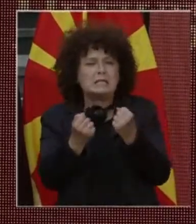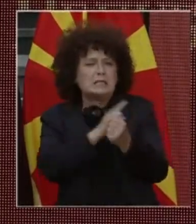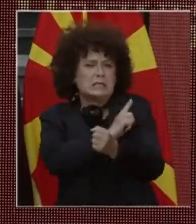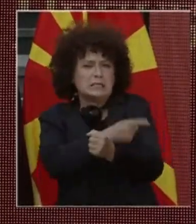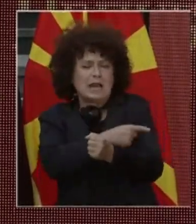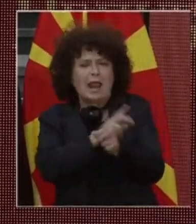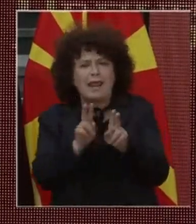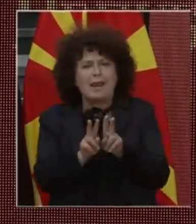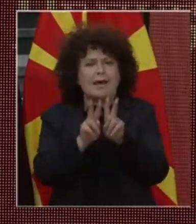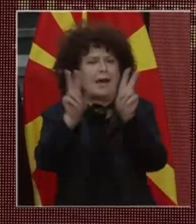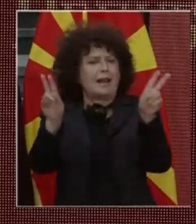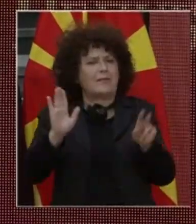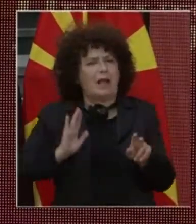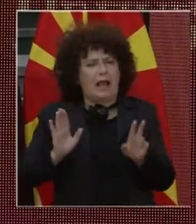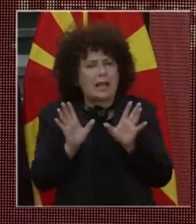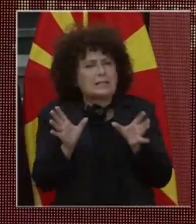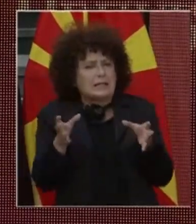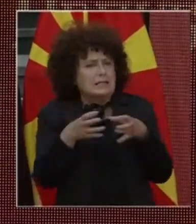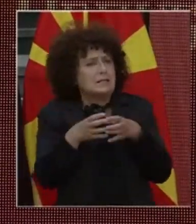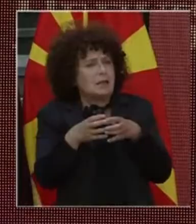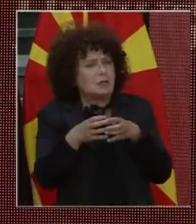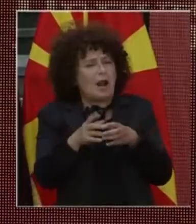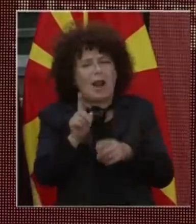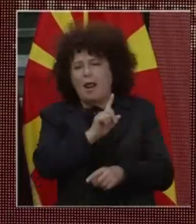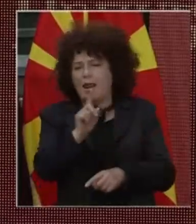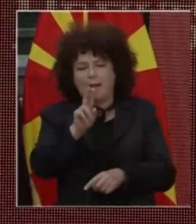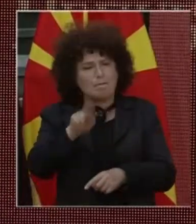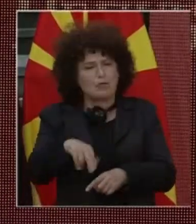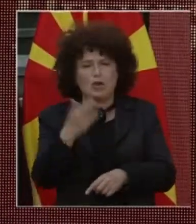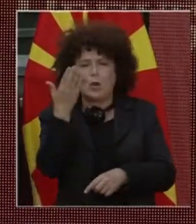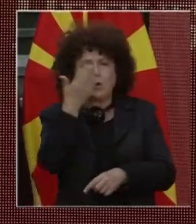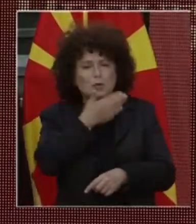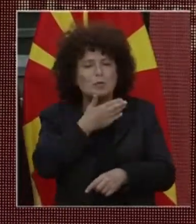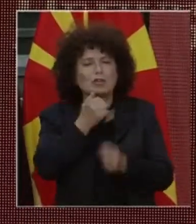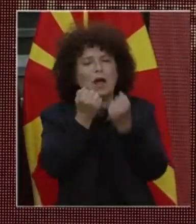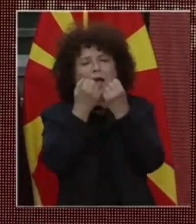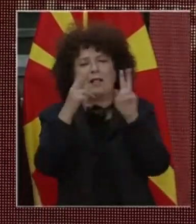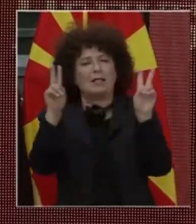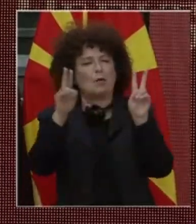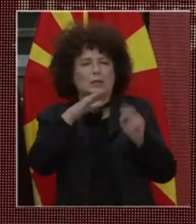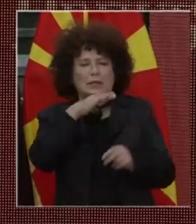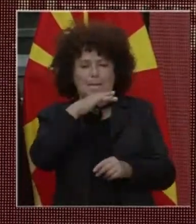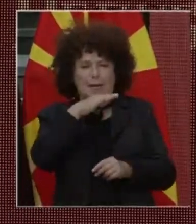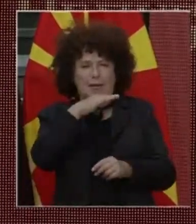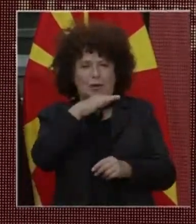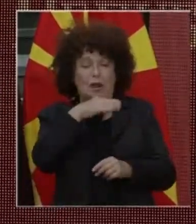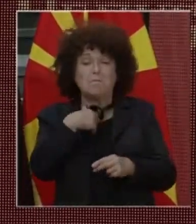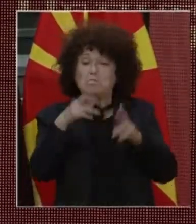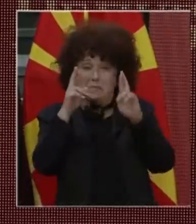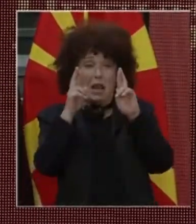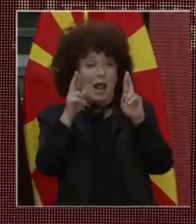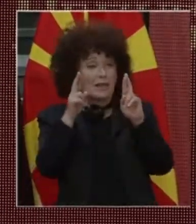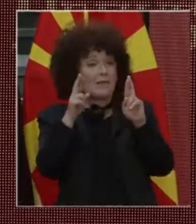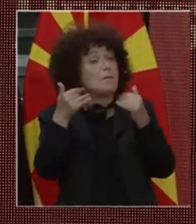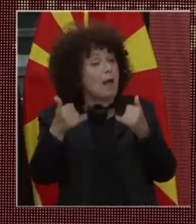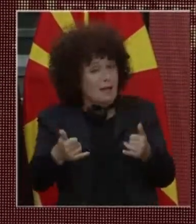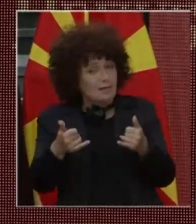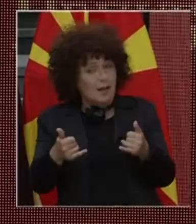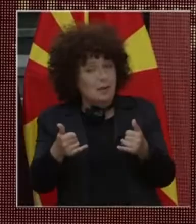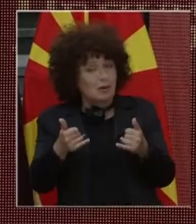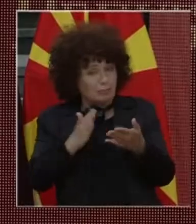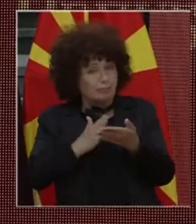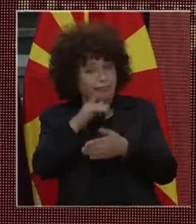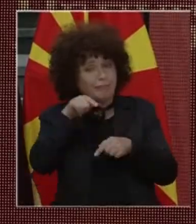развиен граѓански сектор не е можна успешна и демократска Македонија. Се надевам дека денешниот